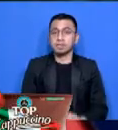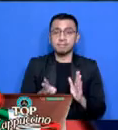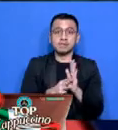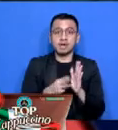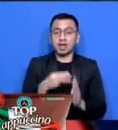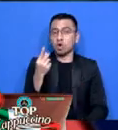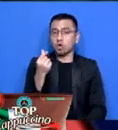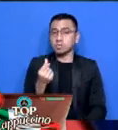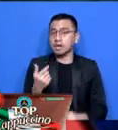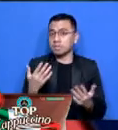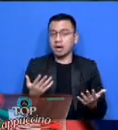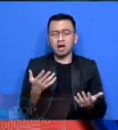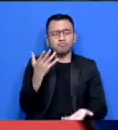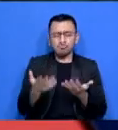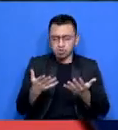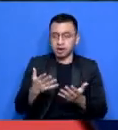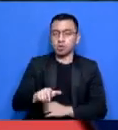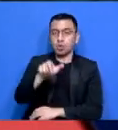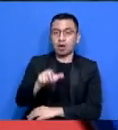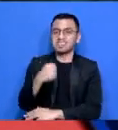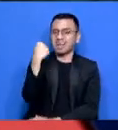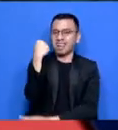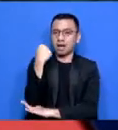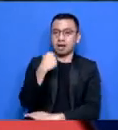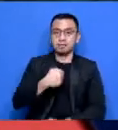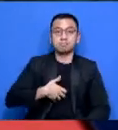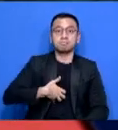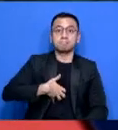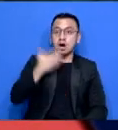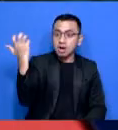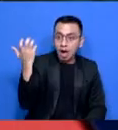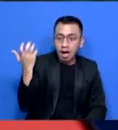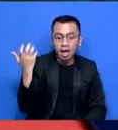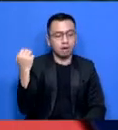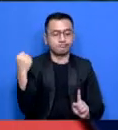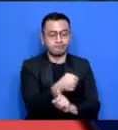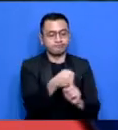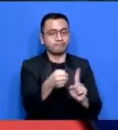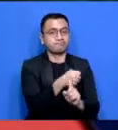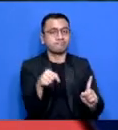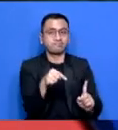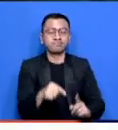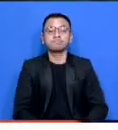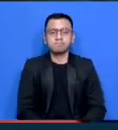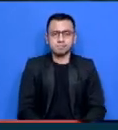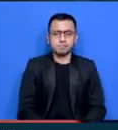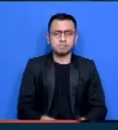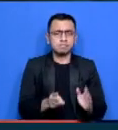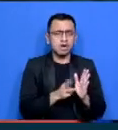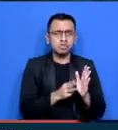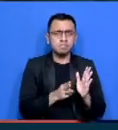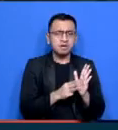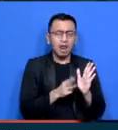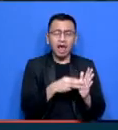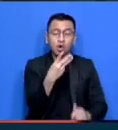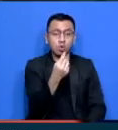ee tersangka kita ini emosi sehingga melakukan kekerasan tersebut ee motif ekonomi ini detailnya Seperti